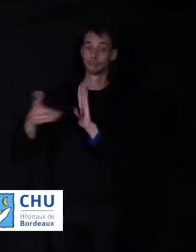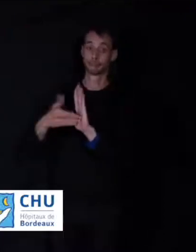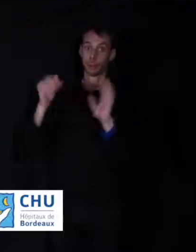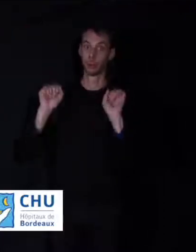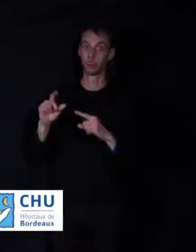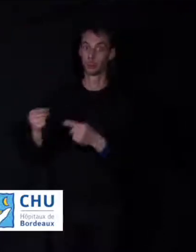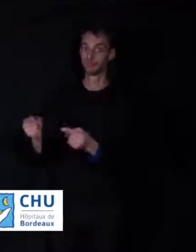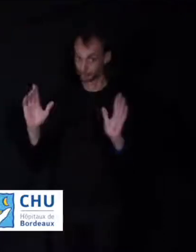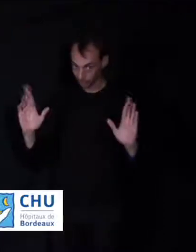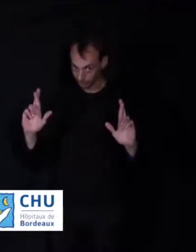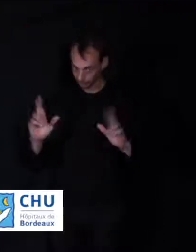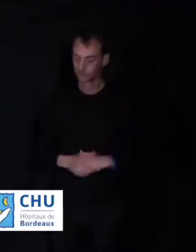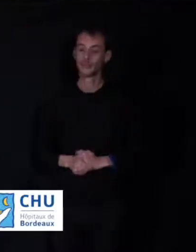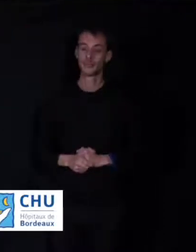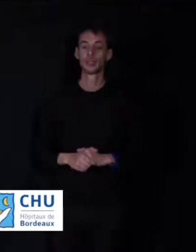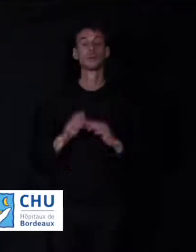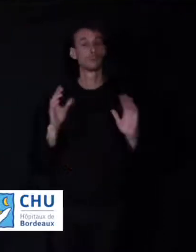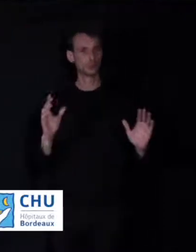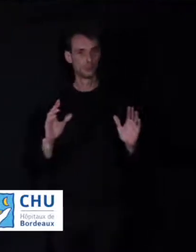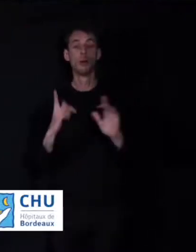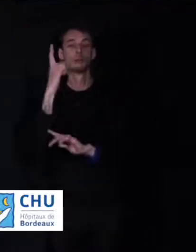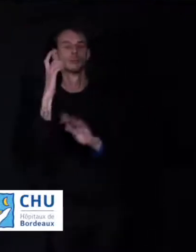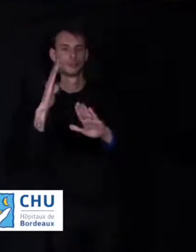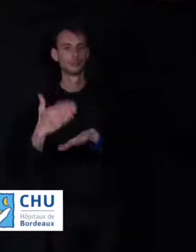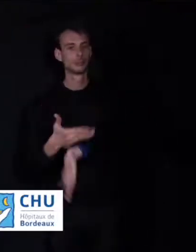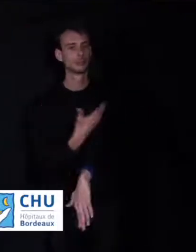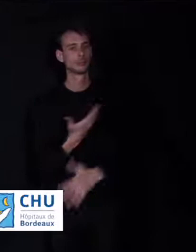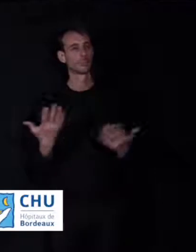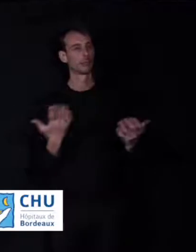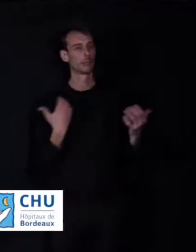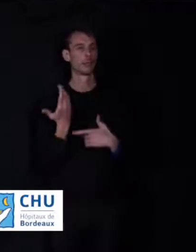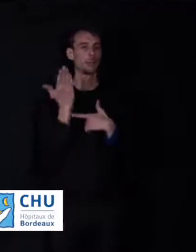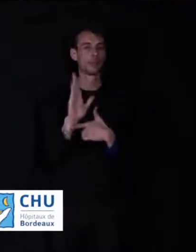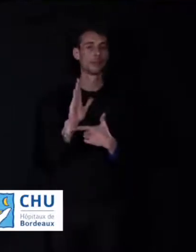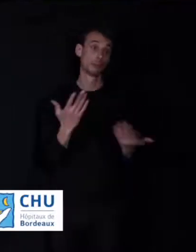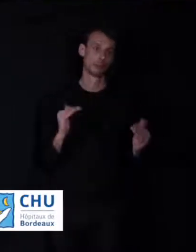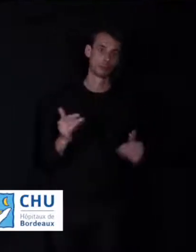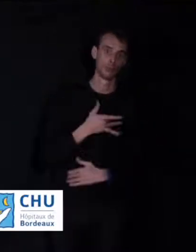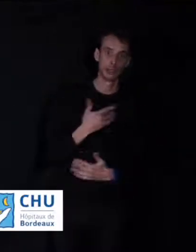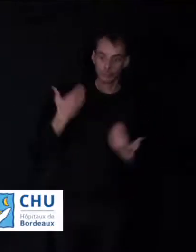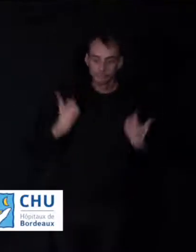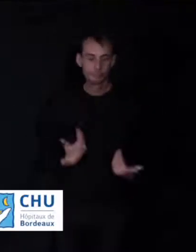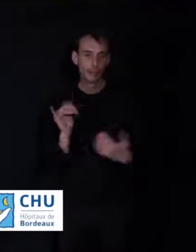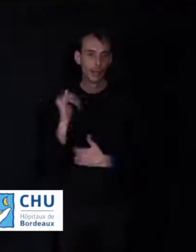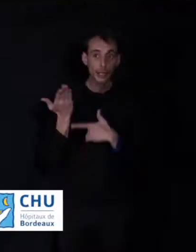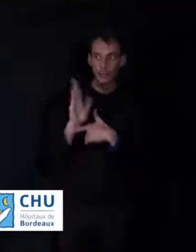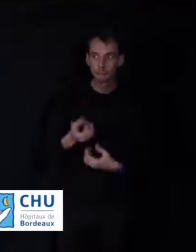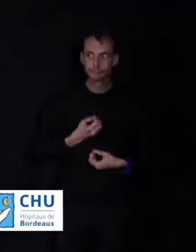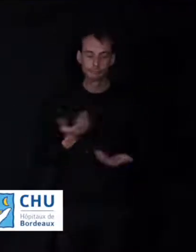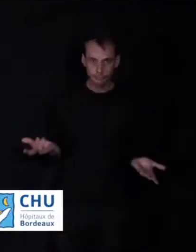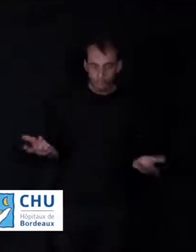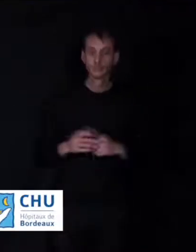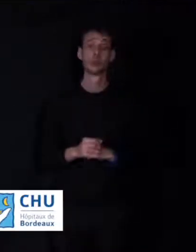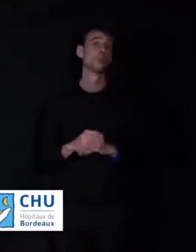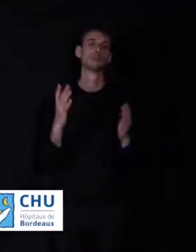semblait intéressant, avant de commencer, de me présenter. C'est toujours intéressant de savoir à qui on a affaire. Et une petite présentation en quelques mots.